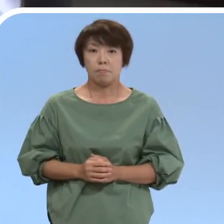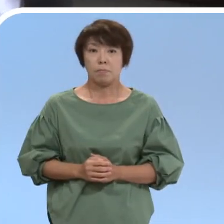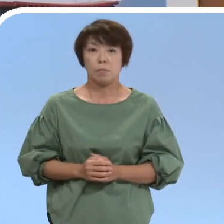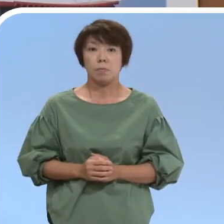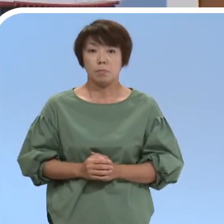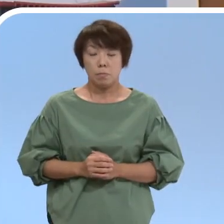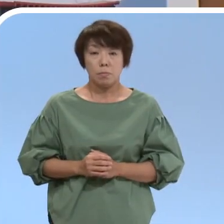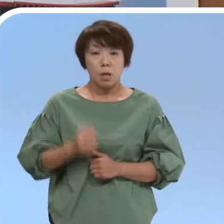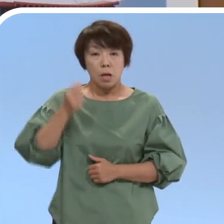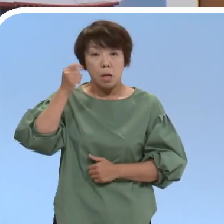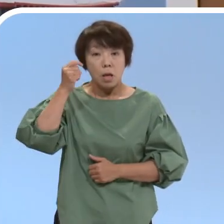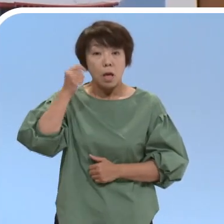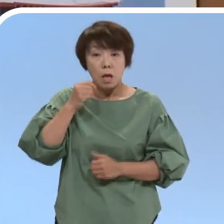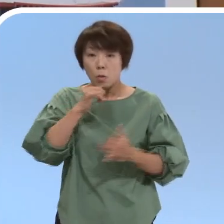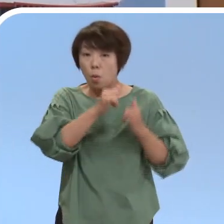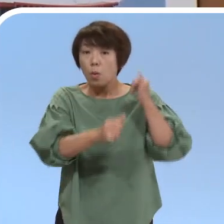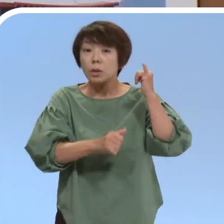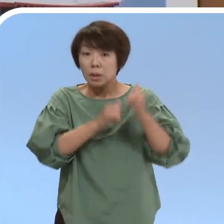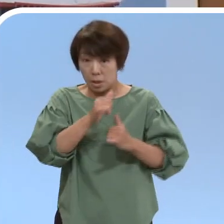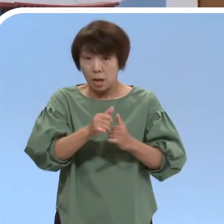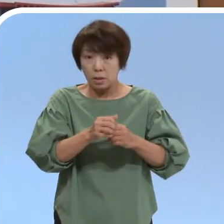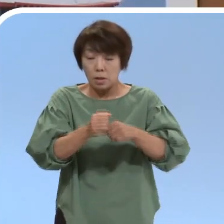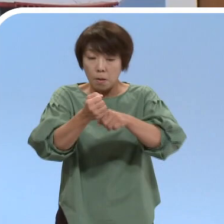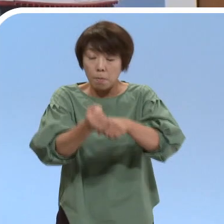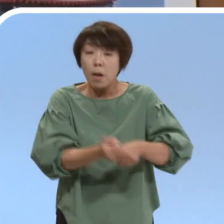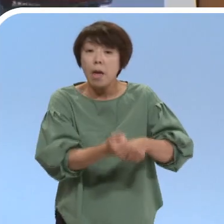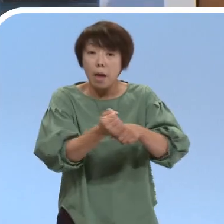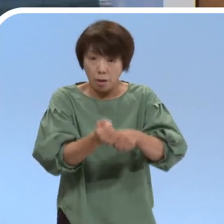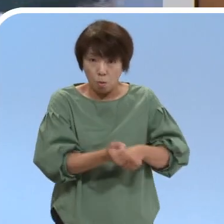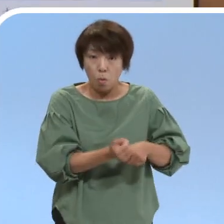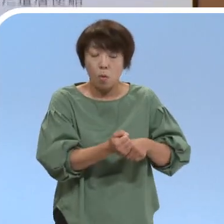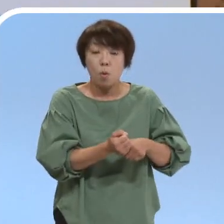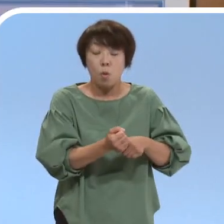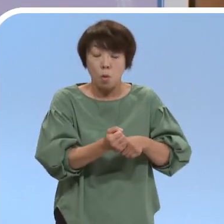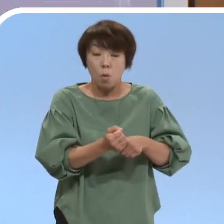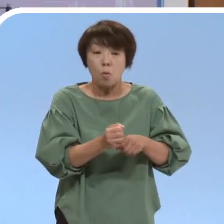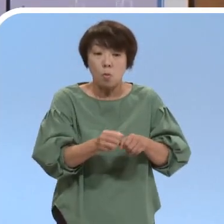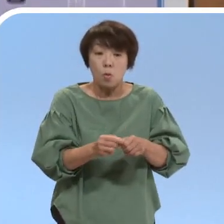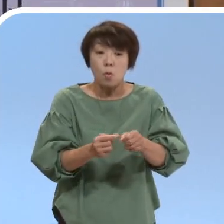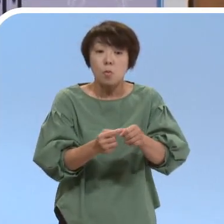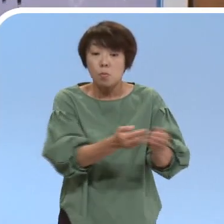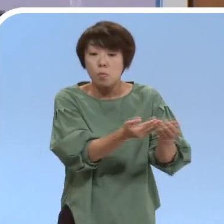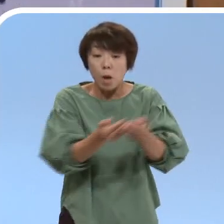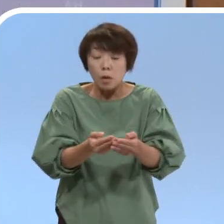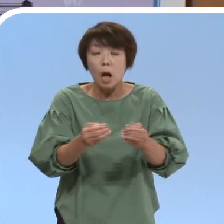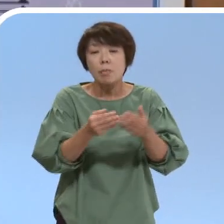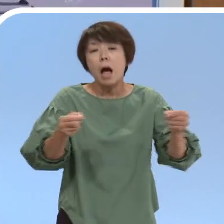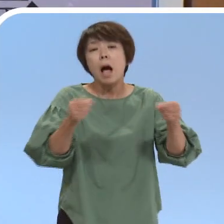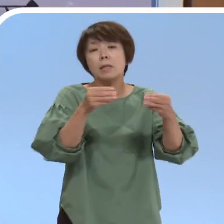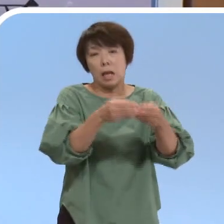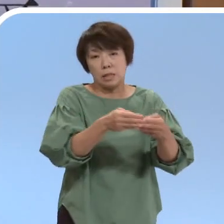です。 江戸時代にペーロンは日本で唯一開国していた長崎